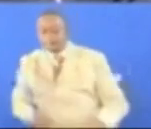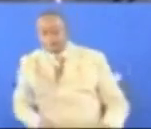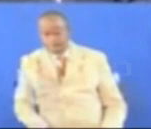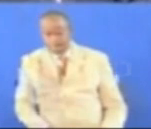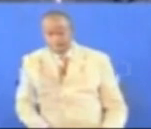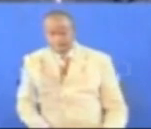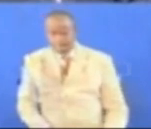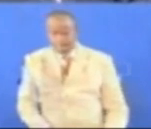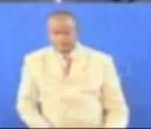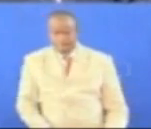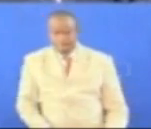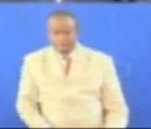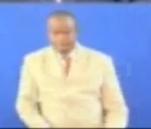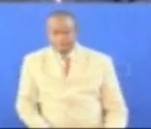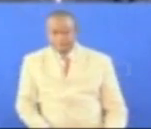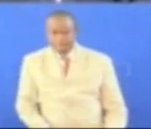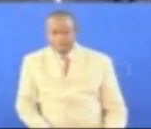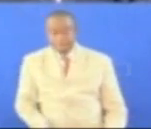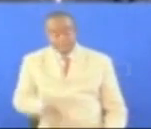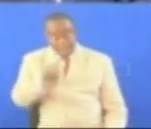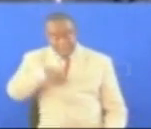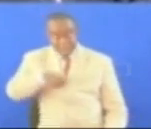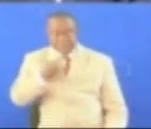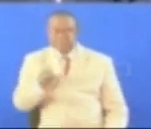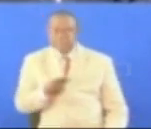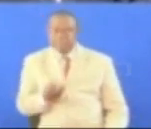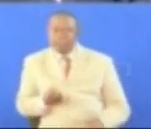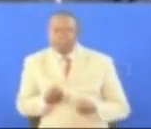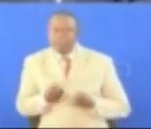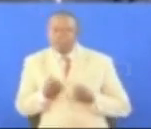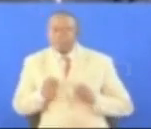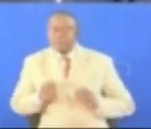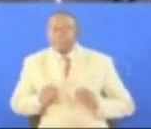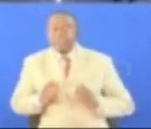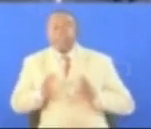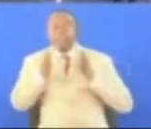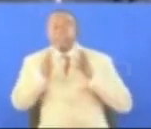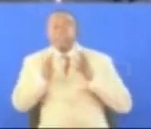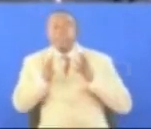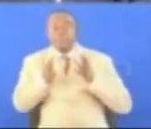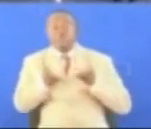spishi yetu kama viumbe hai kama binadamu tunakwenda kupotea.